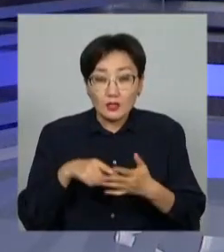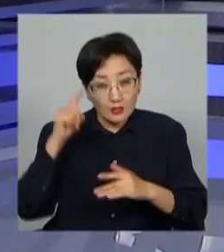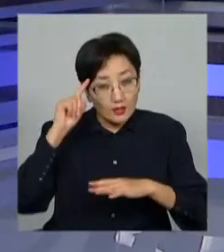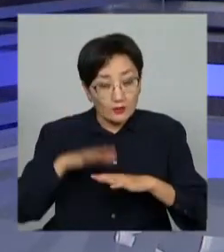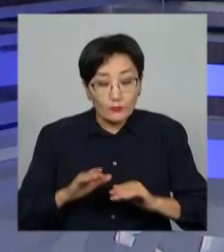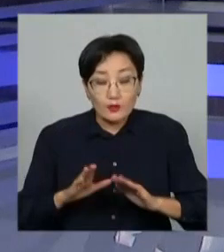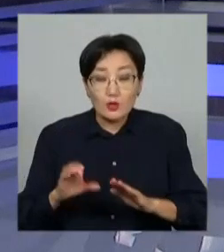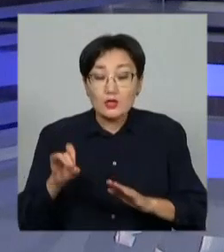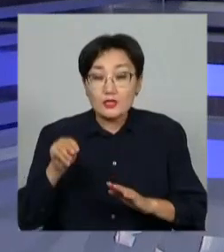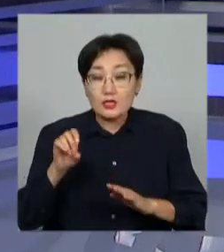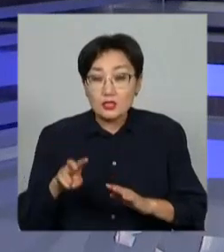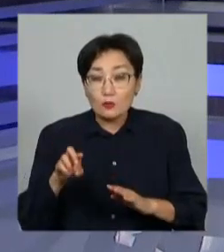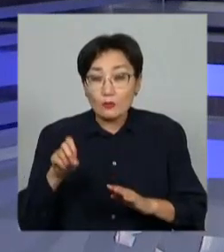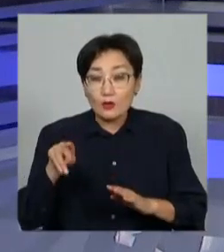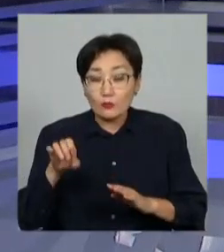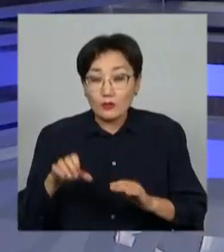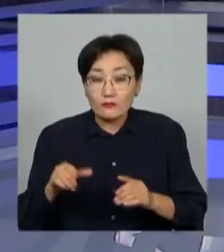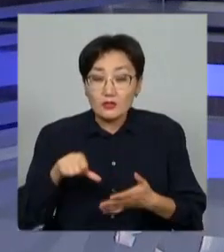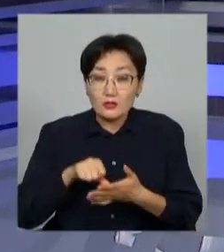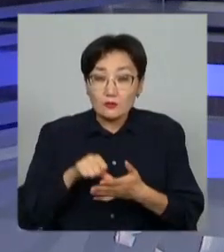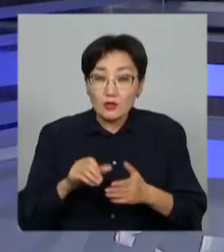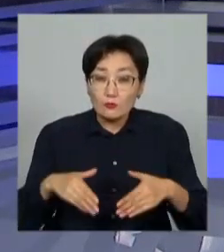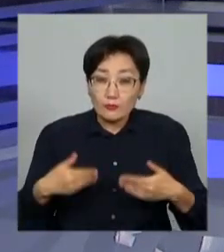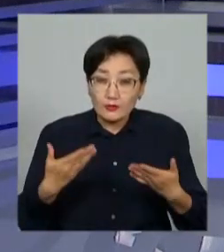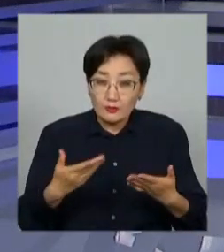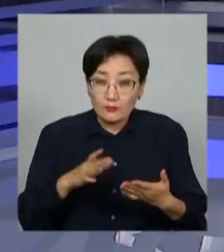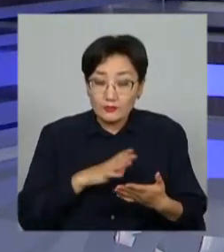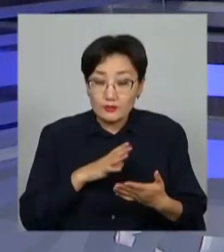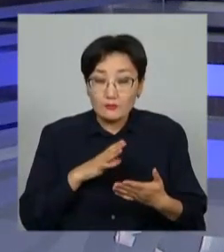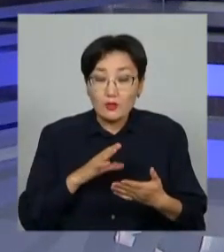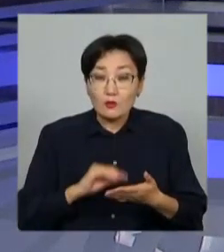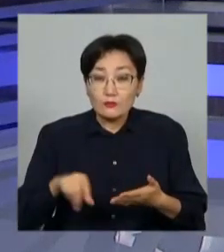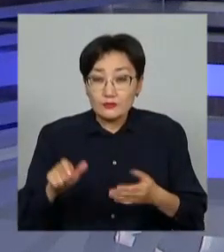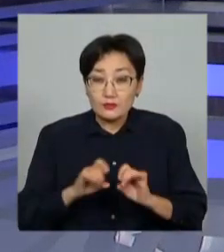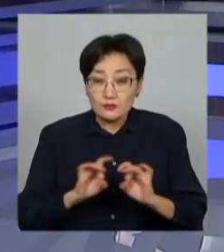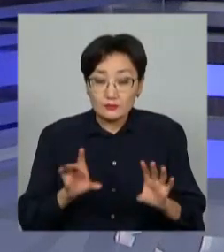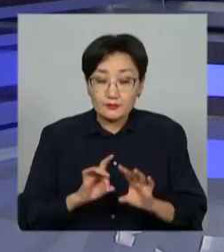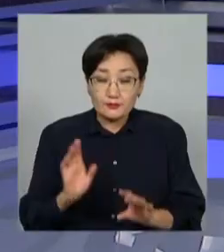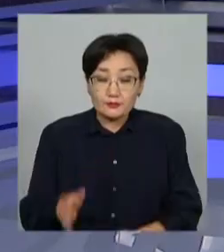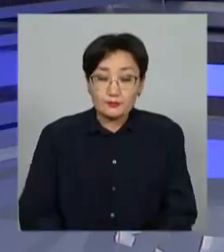орынбасары Ержан Бабақұмаров қатысып, құттықтау сөз сөйледі. Әріптесім Мерей Қанапьянов жалғастырсын.